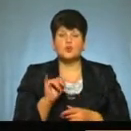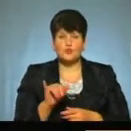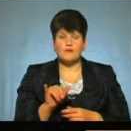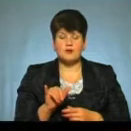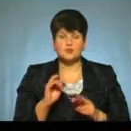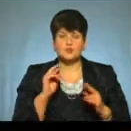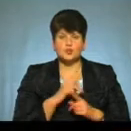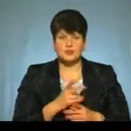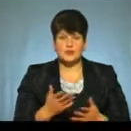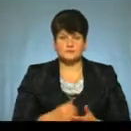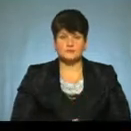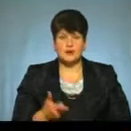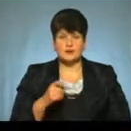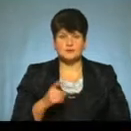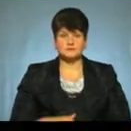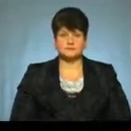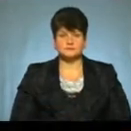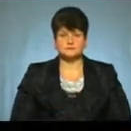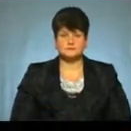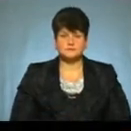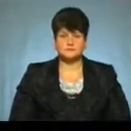отруєння чадним газом.